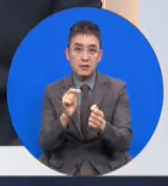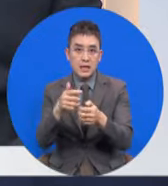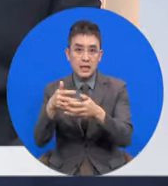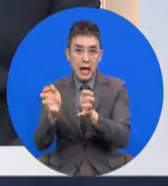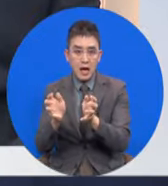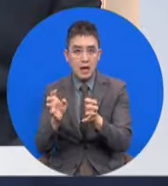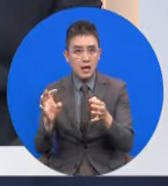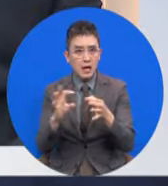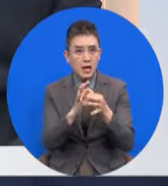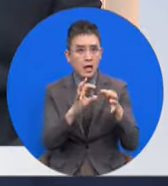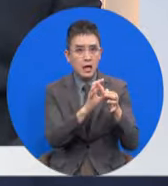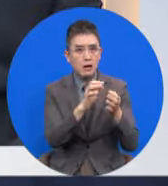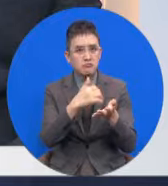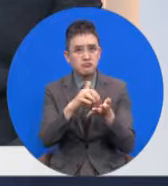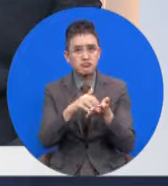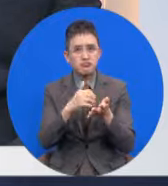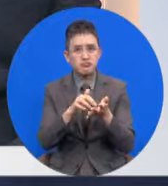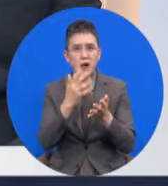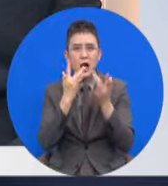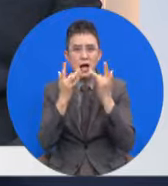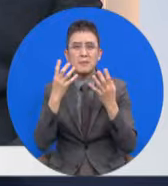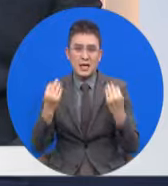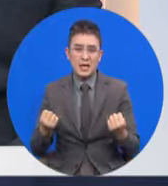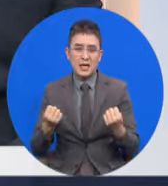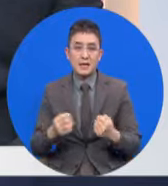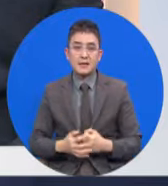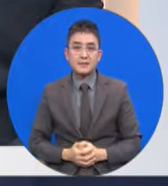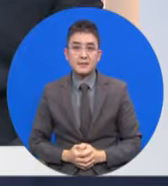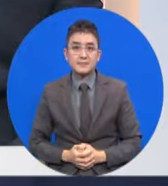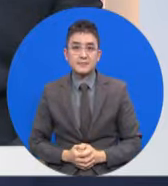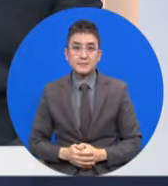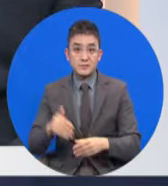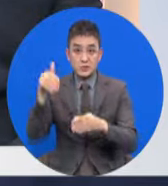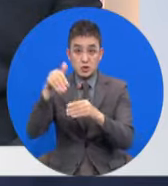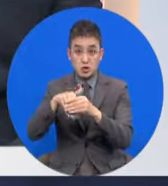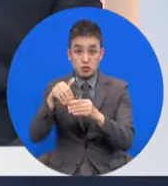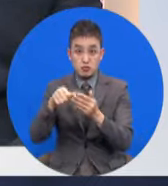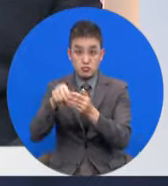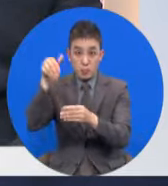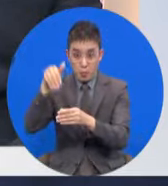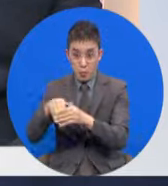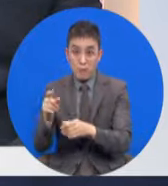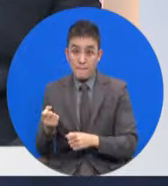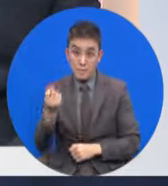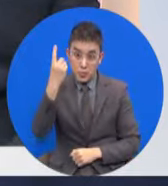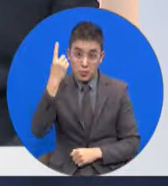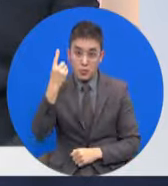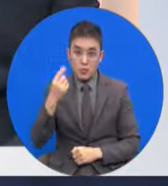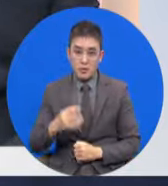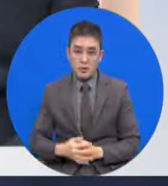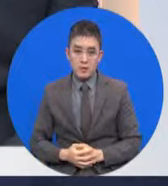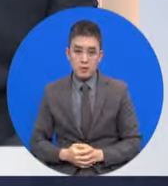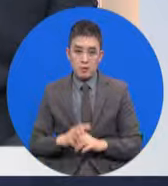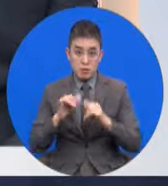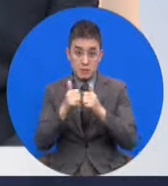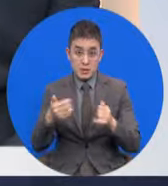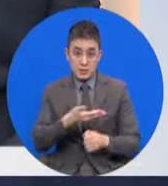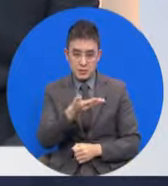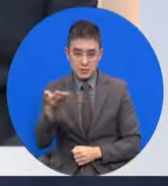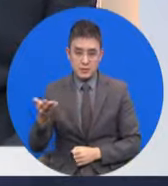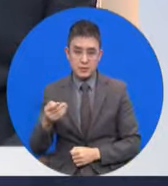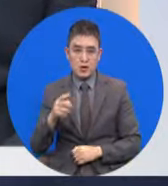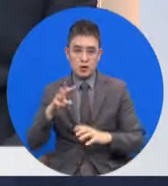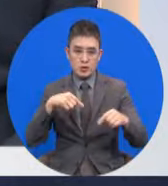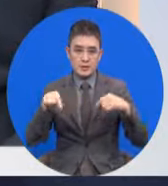분명해 보입니다. 이 선거 투표를 통해서 이제 그 결국에 자기의 정치적 의사를 표현하게 되는데